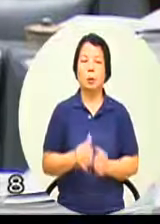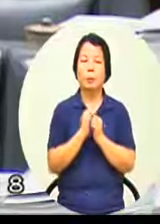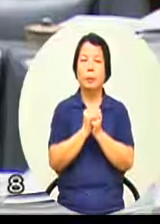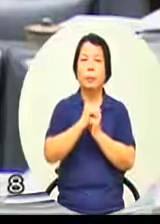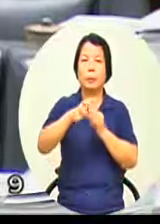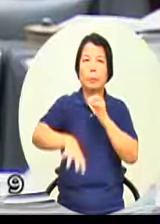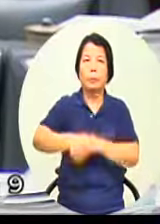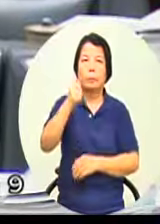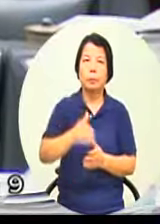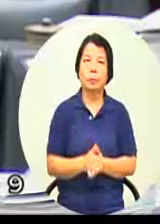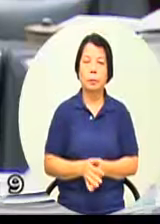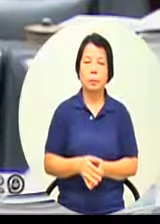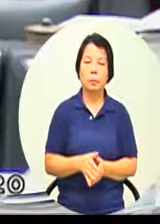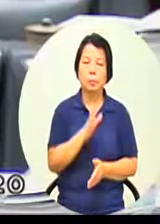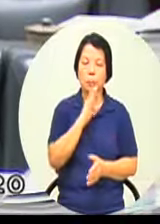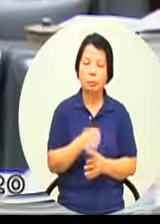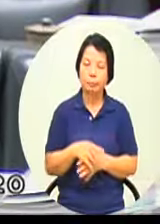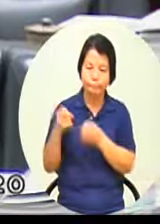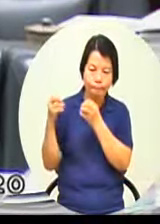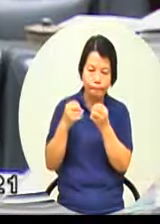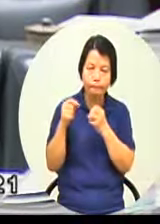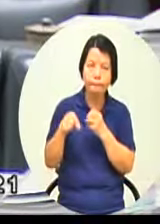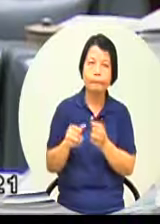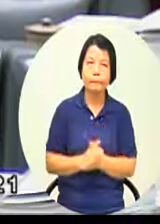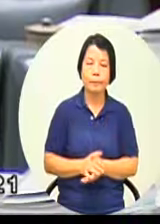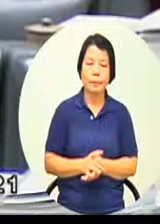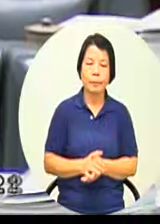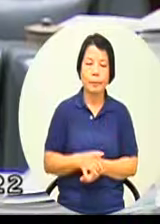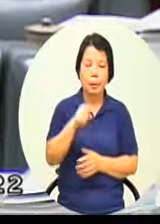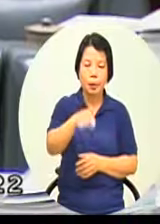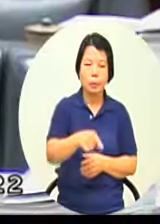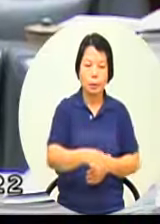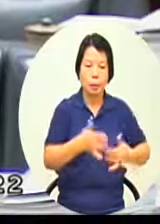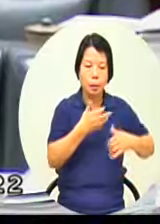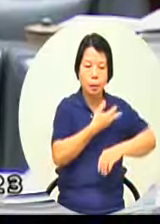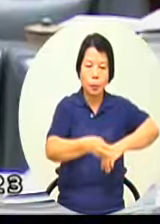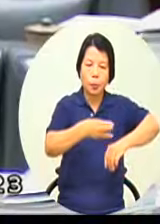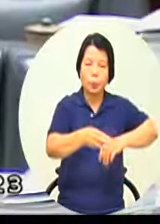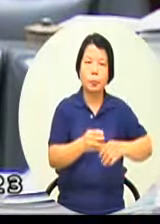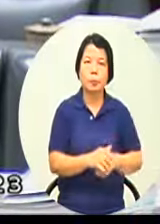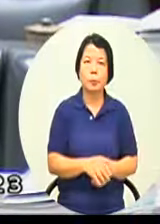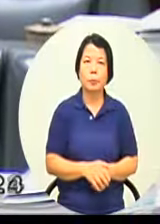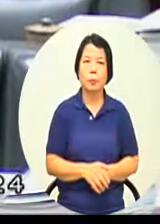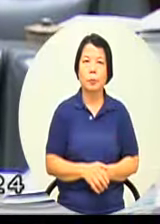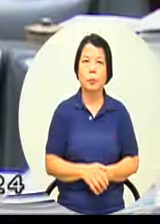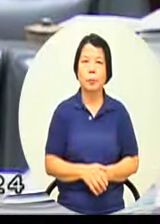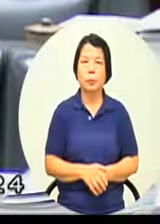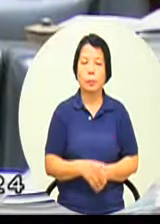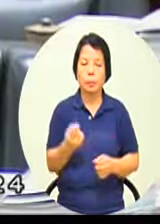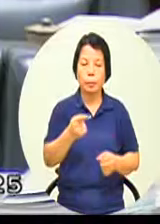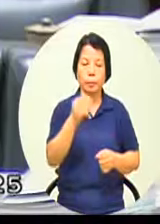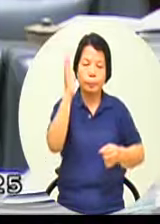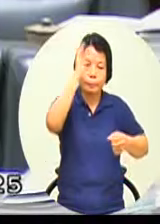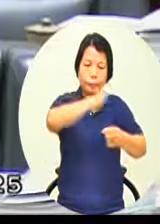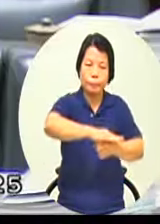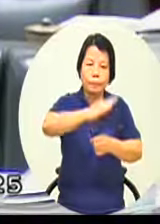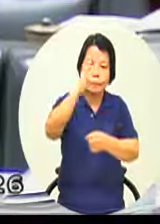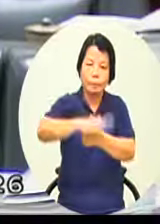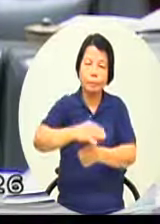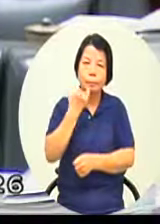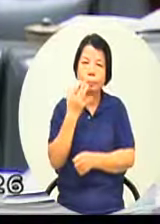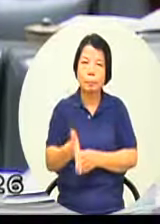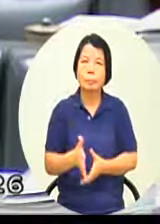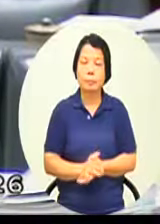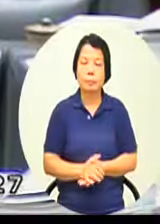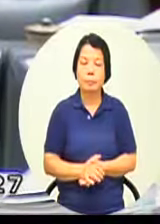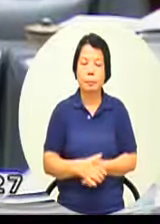定这个部分是不是讨论一下哈？啊，咩啊来搞这条沟，是不是加啊？甲砍起来者，这条高看无介